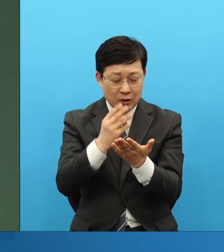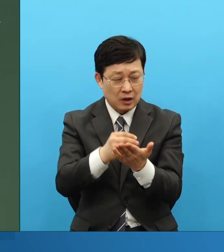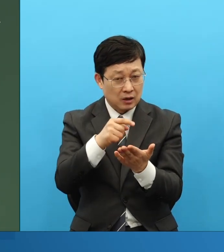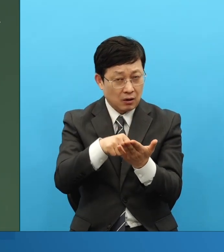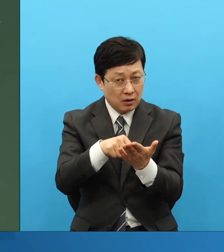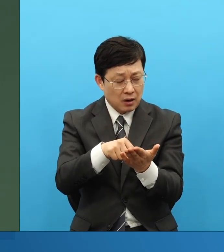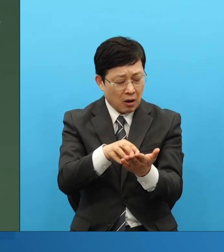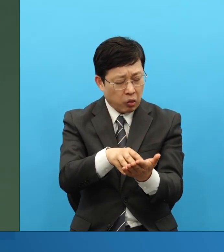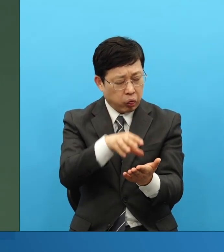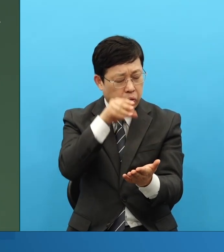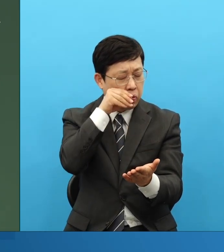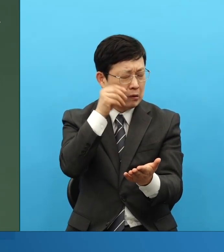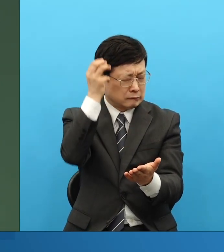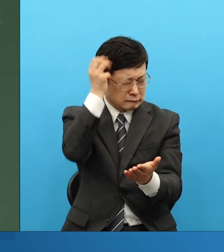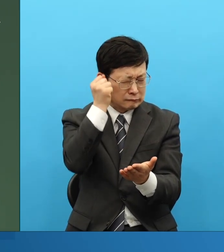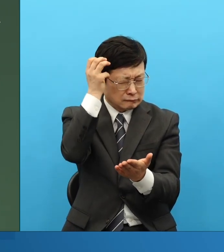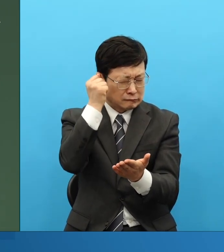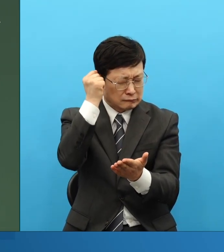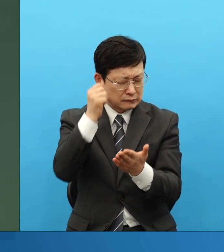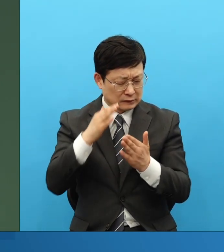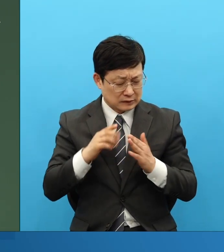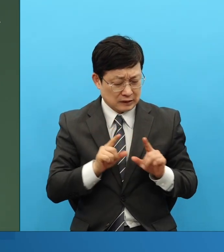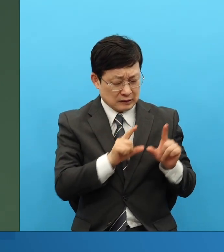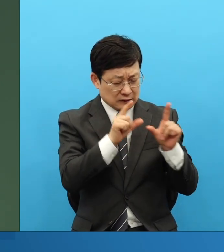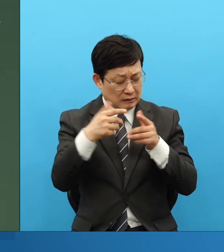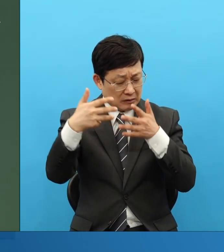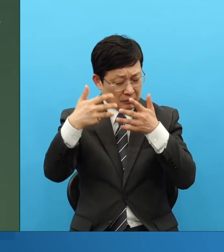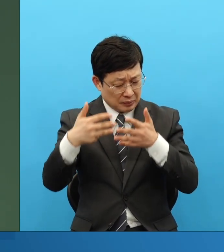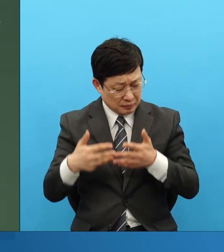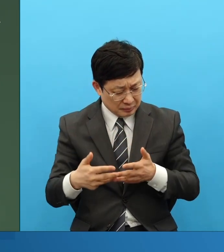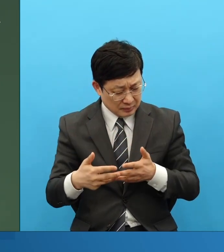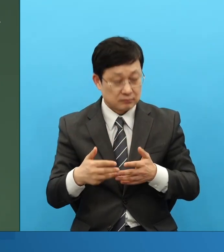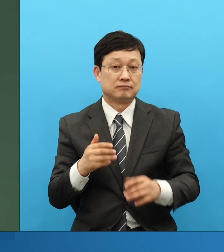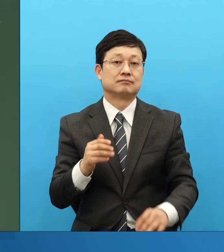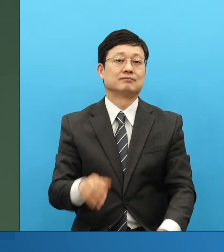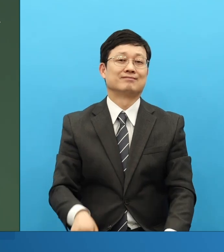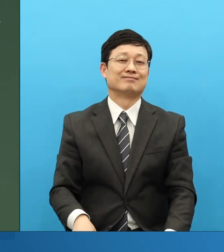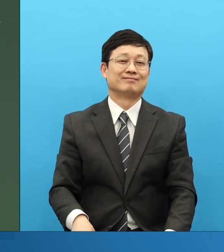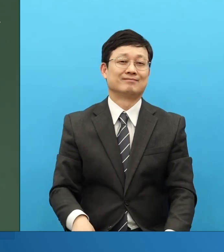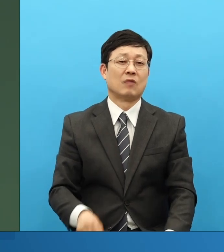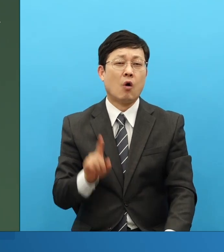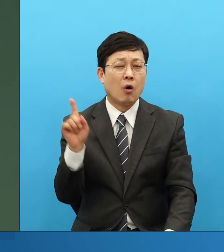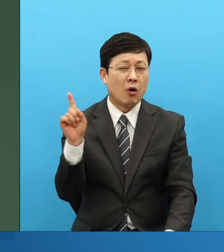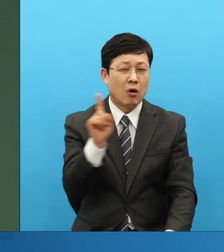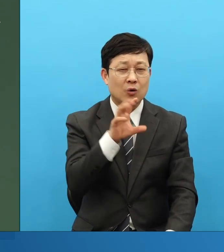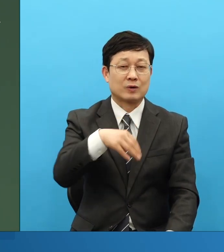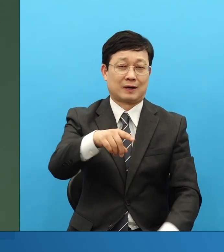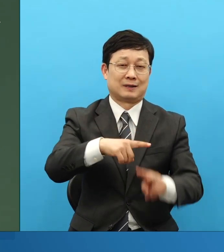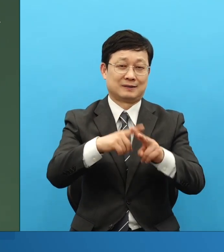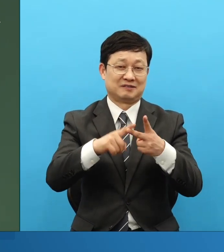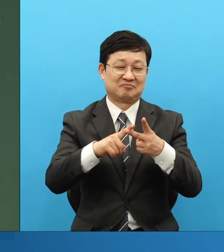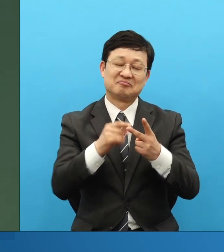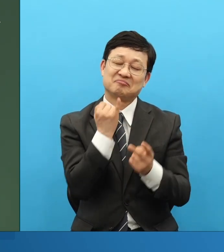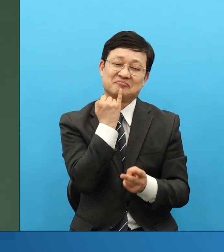exactly that way, apply it to your life. 어디 있어도 괜찮습니다. So no matter where you are, it's okay.